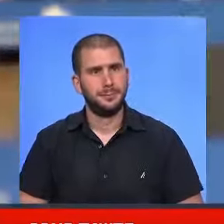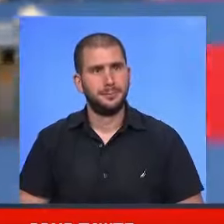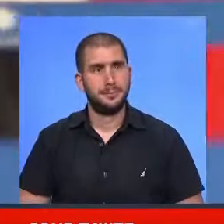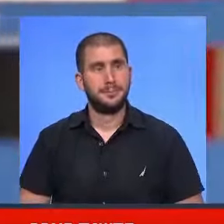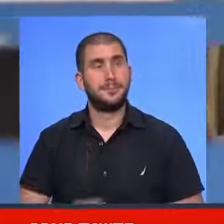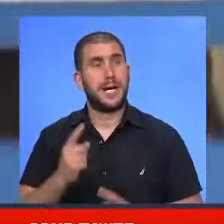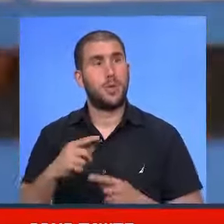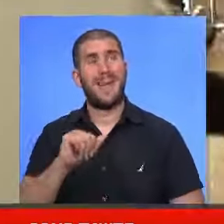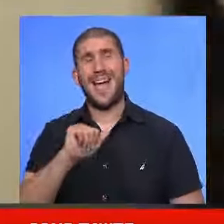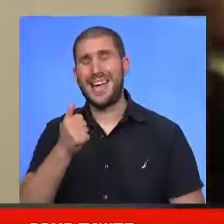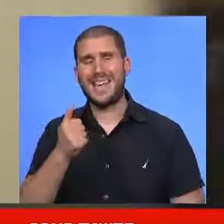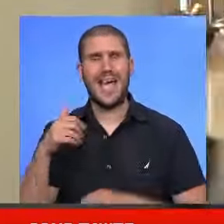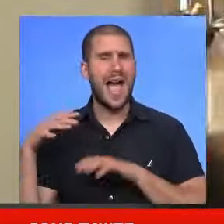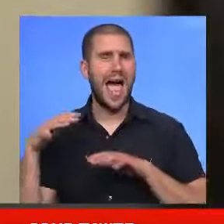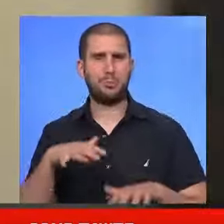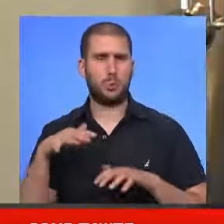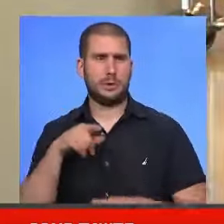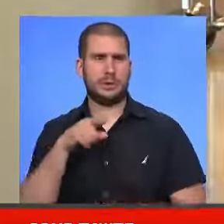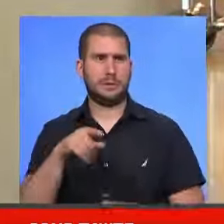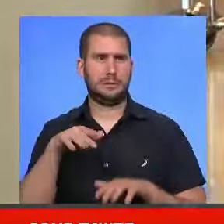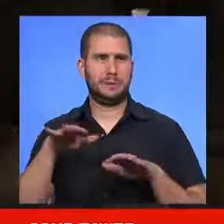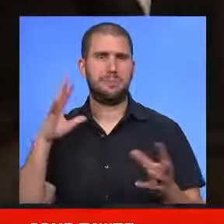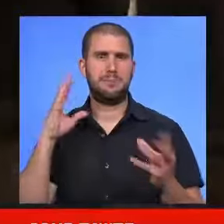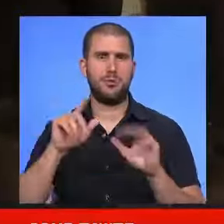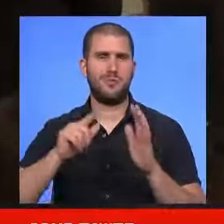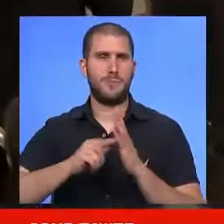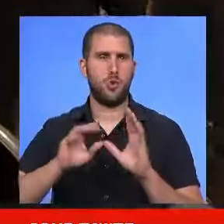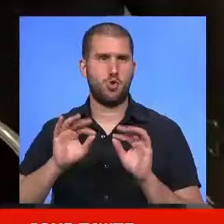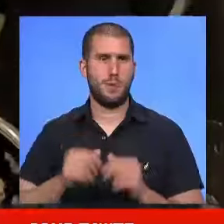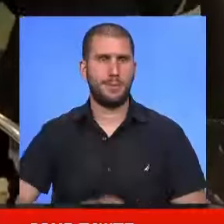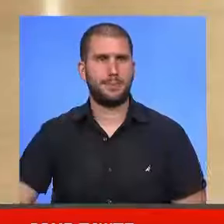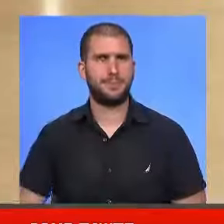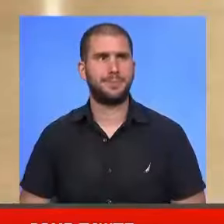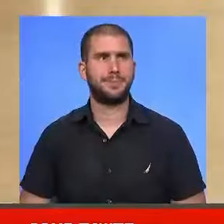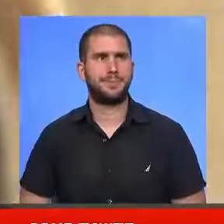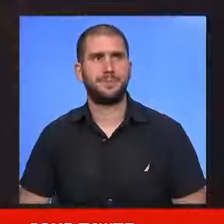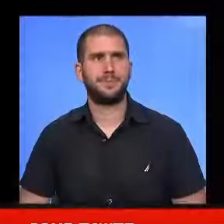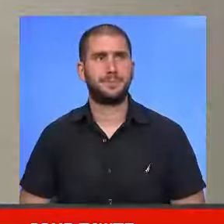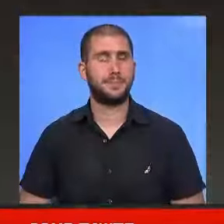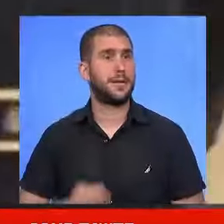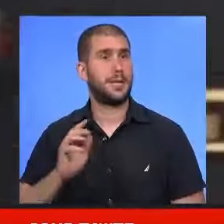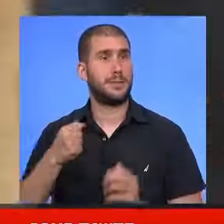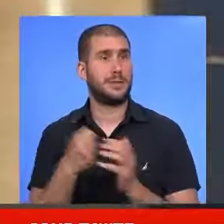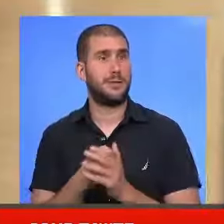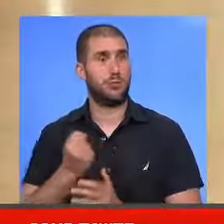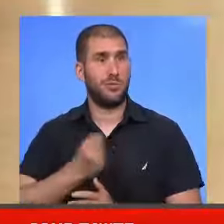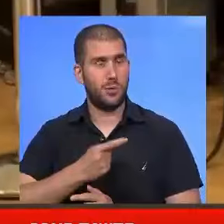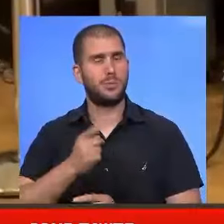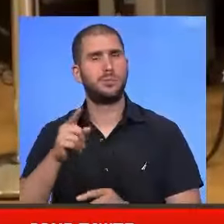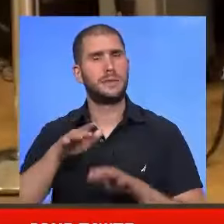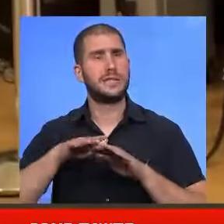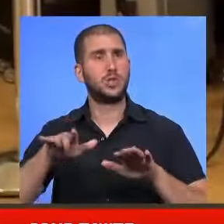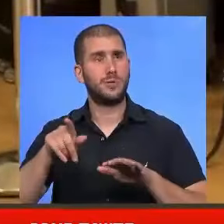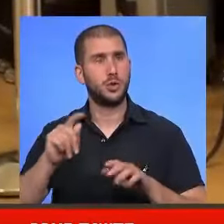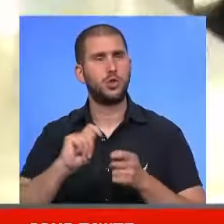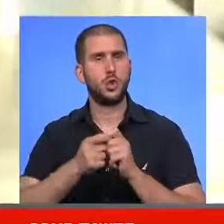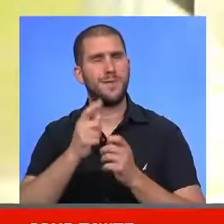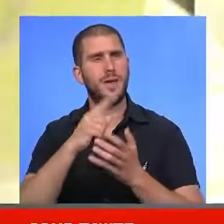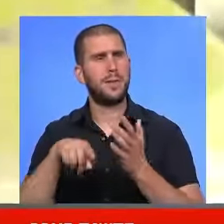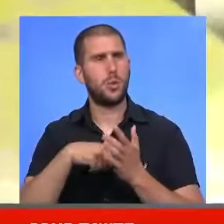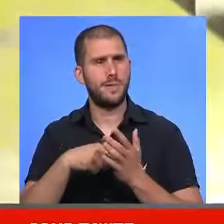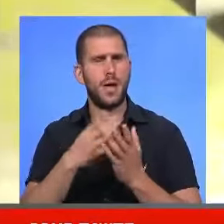זה היום העמוס ביותר בנתב"ג מאז 7 באוקטובר. גם בסוף השבוע הזה נרשמו בנתב"ג שינויים